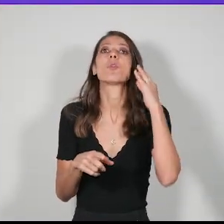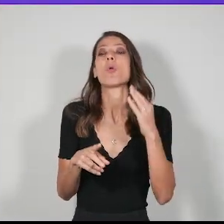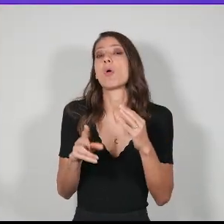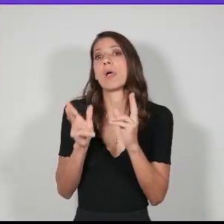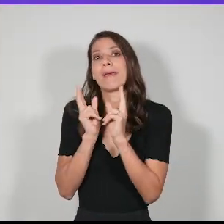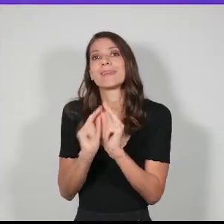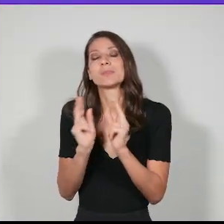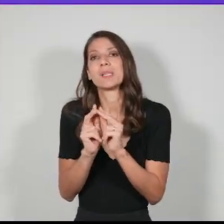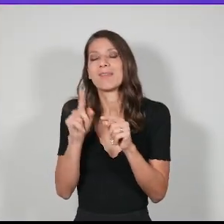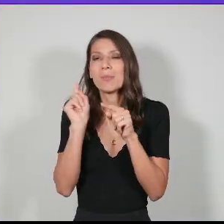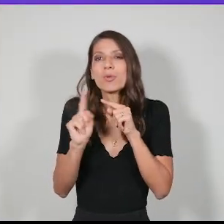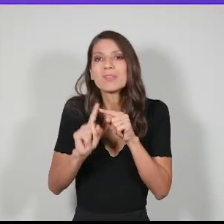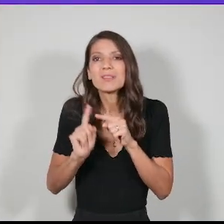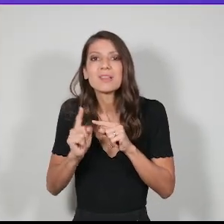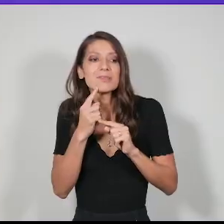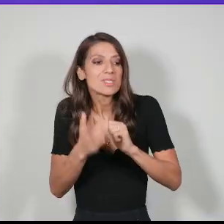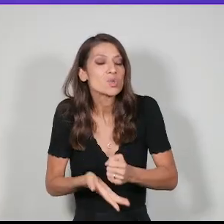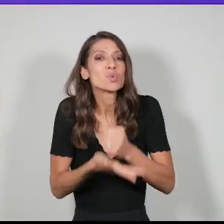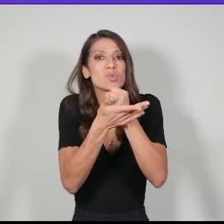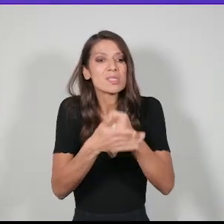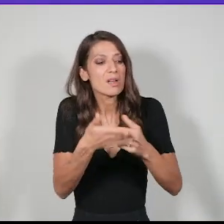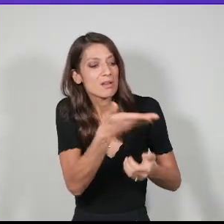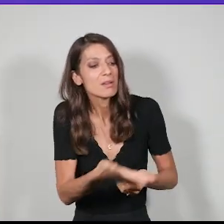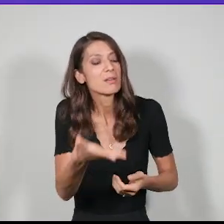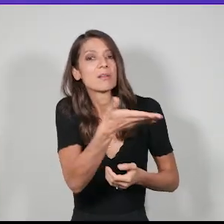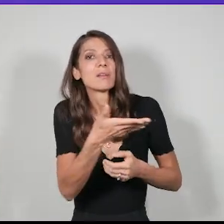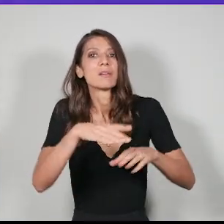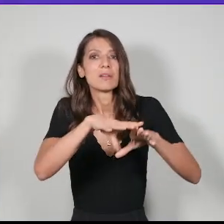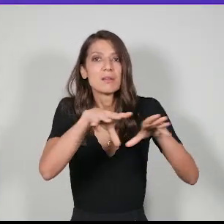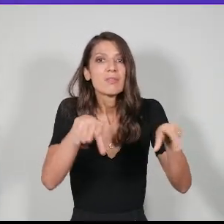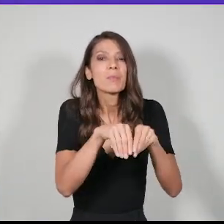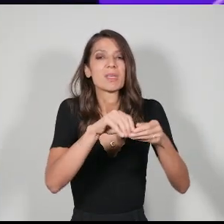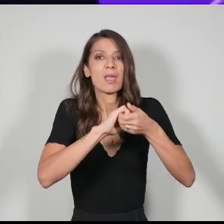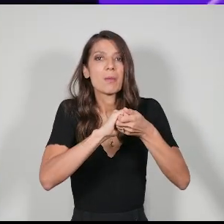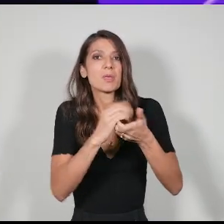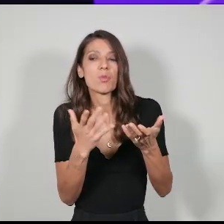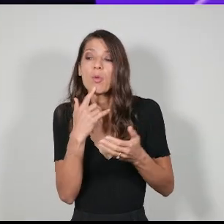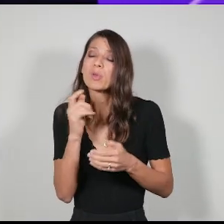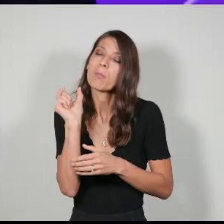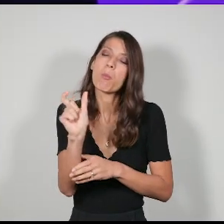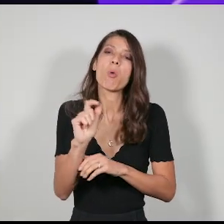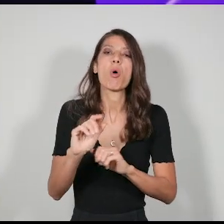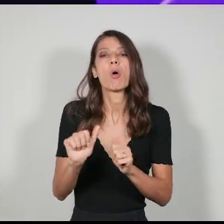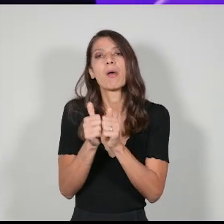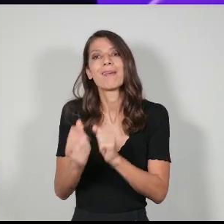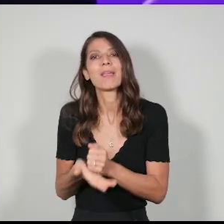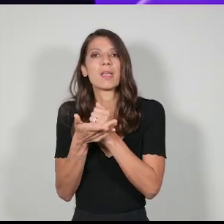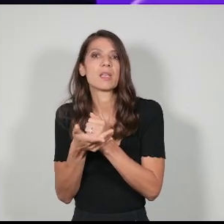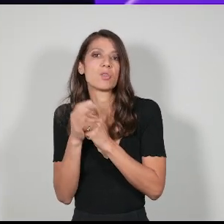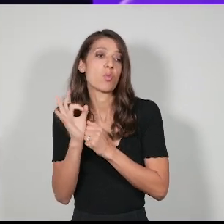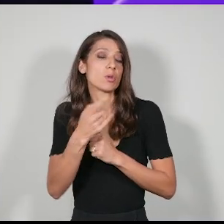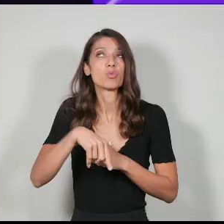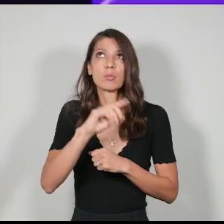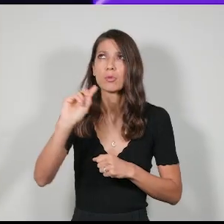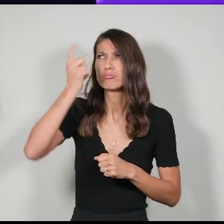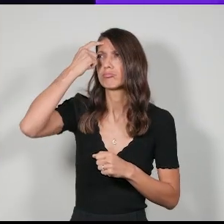finalement. Donc, on vient déjà clarifier que aidant, certes, c'est du jargonnage pour être dans les concepts et tout ça, et ça ne parle pas à tout le monde